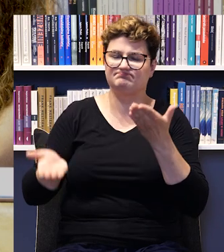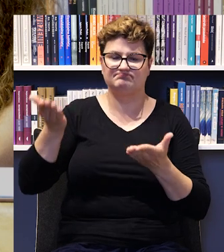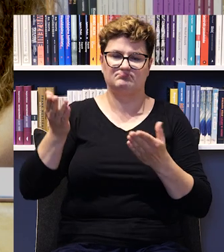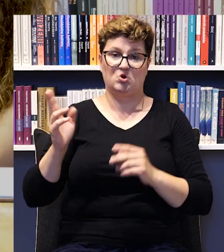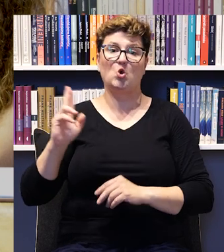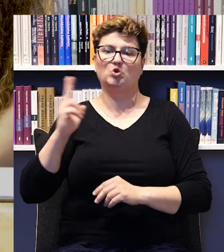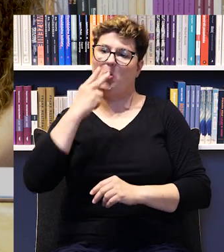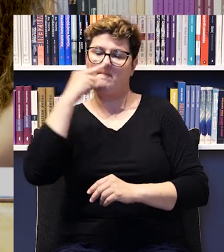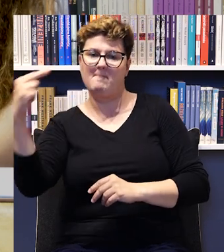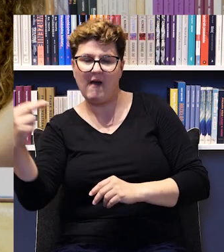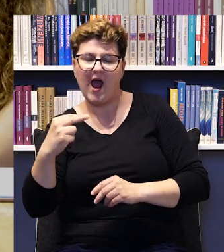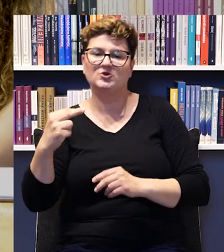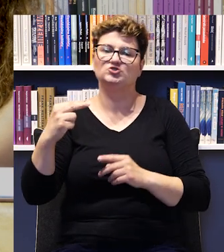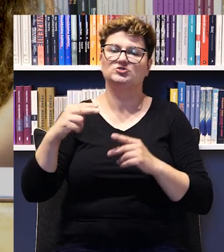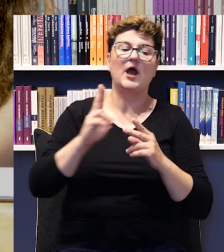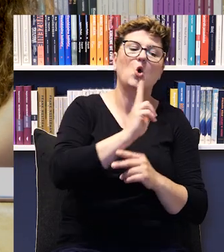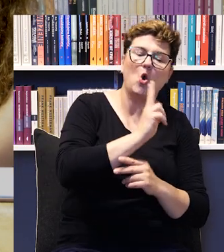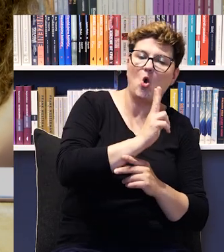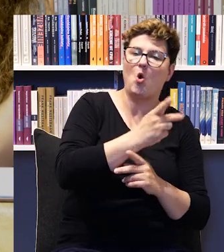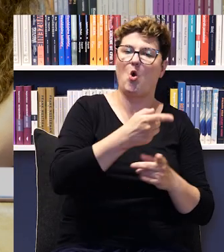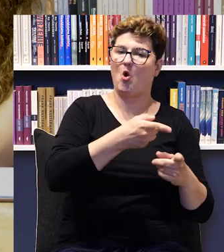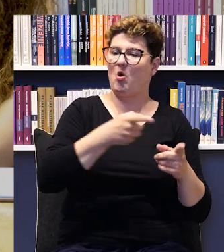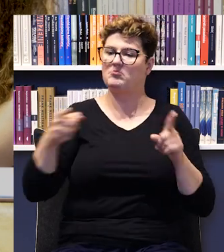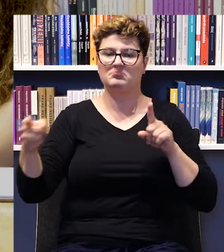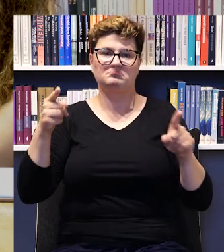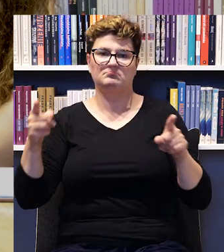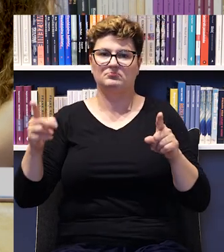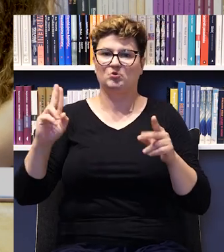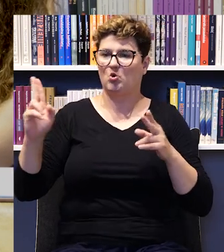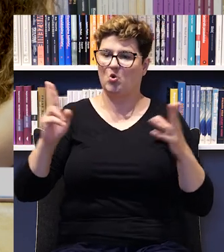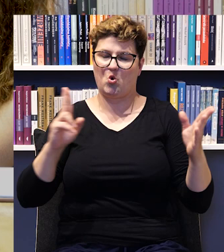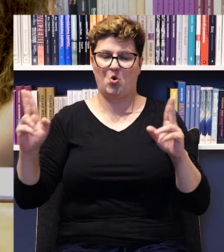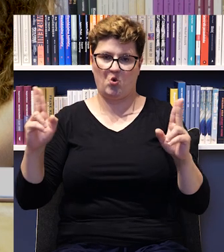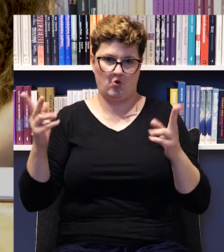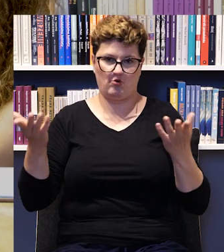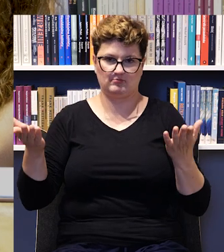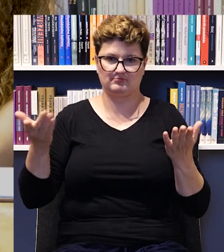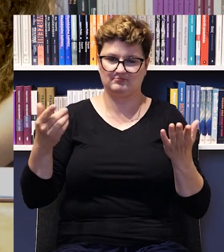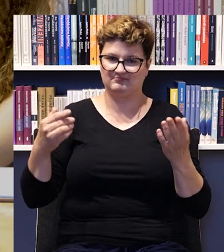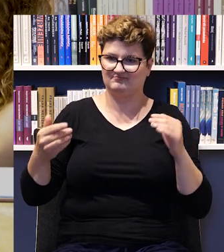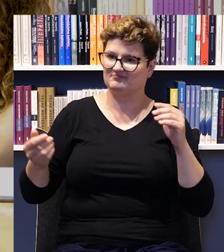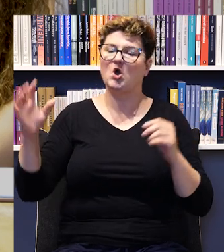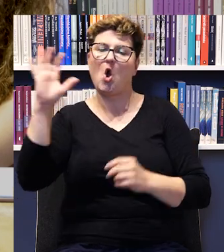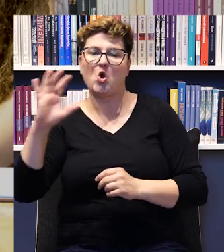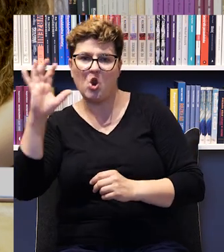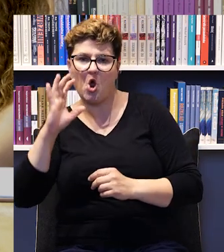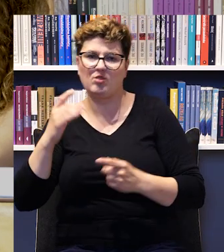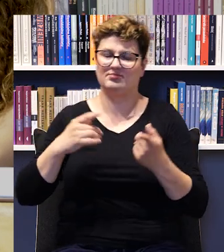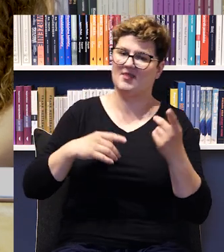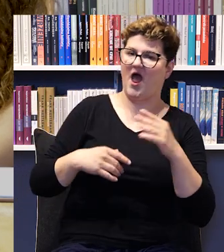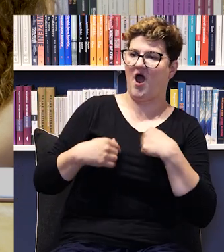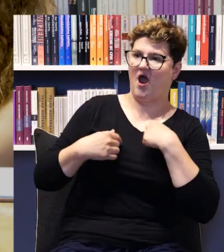patrzy, na co patrzy, albo raczej na kogo patrzy, czyli kto w tej układance jest oglądającym, a